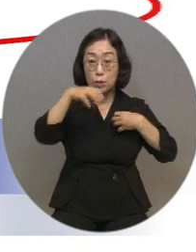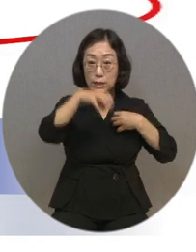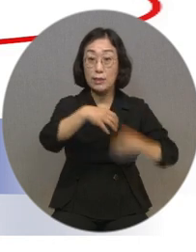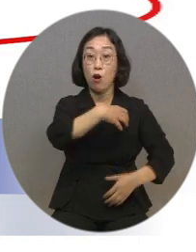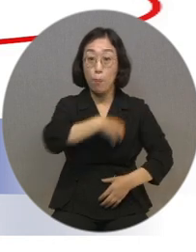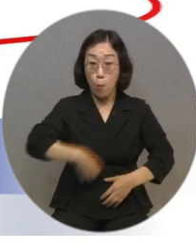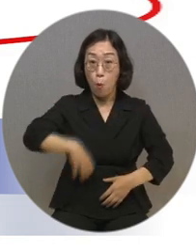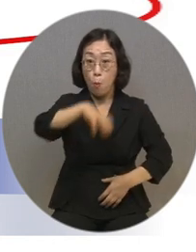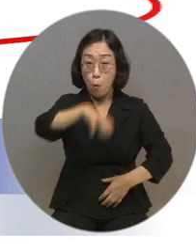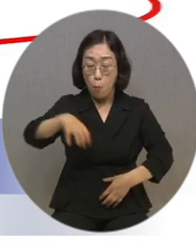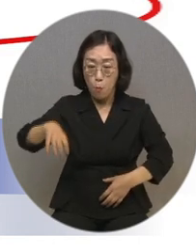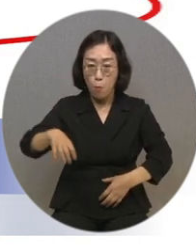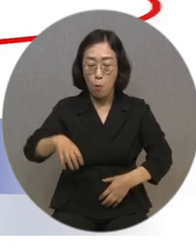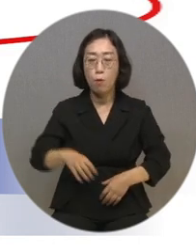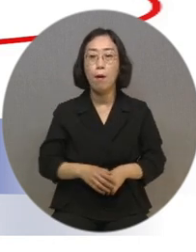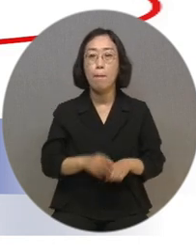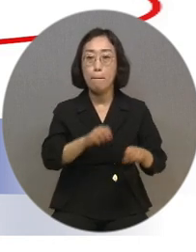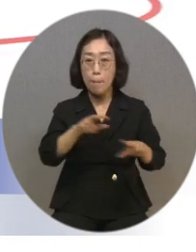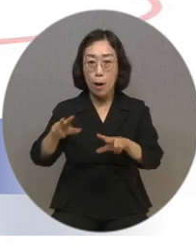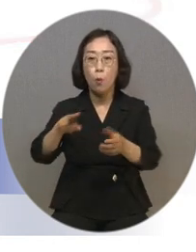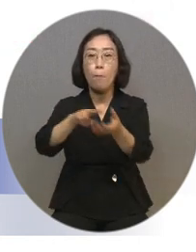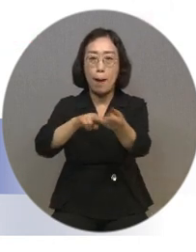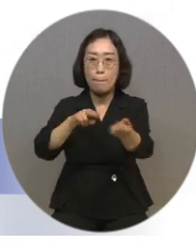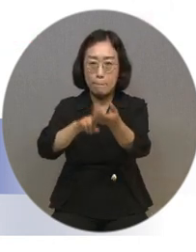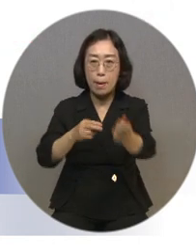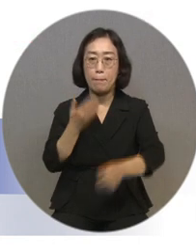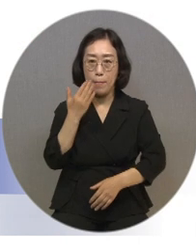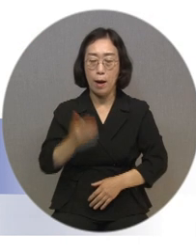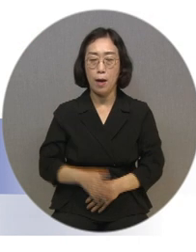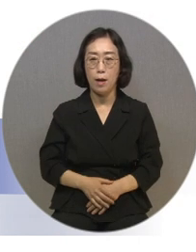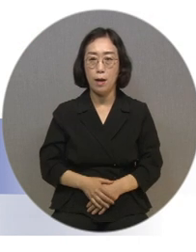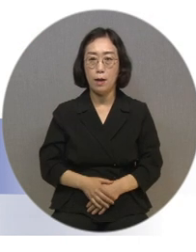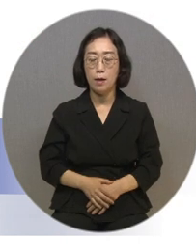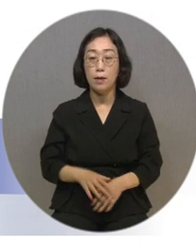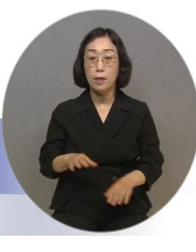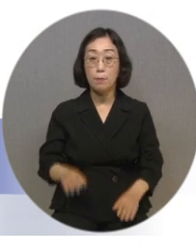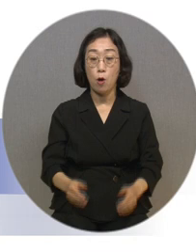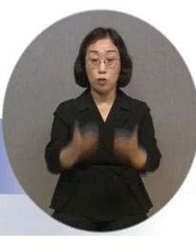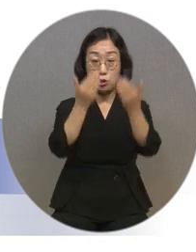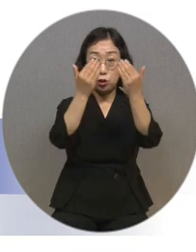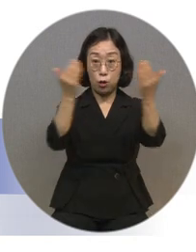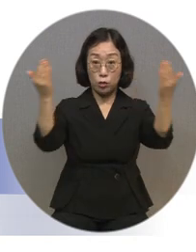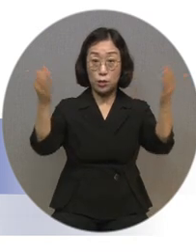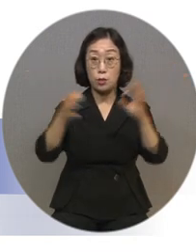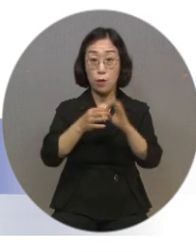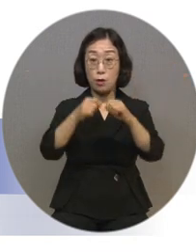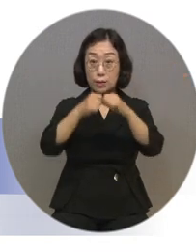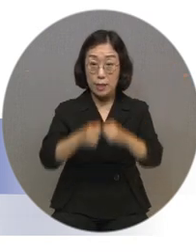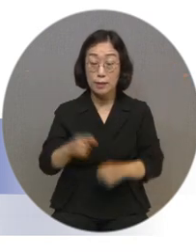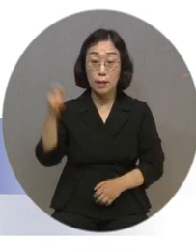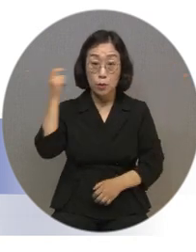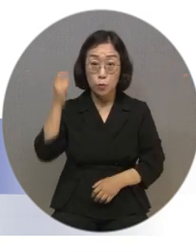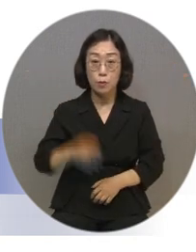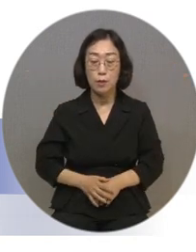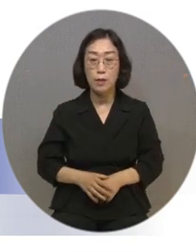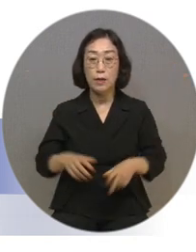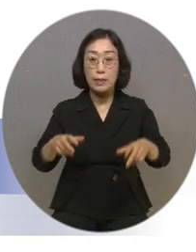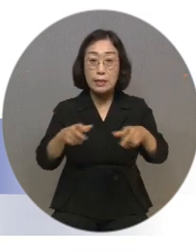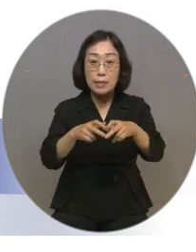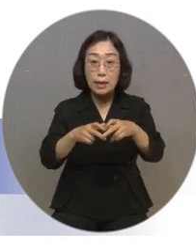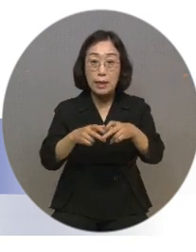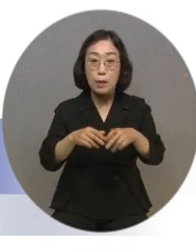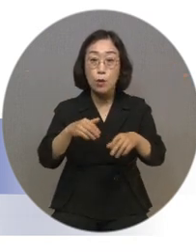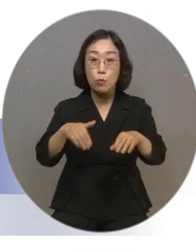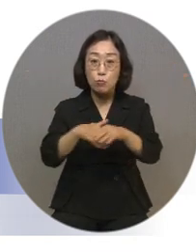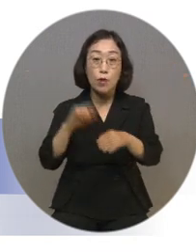공공 기간의 현장 판매로 이루질 예정입니다 한편 이번 전시에 관련 자세한 내용은 한국 장애인 문화 예술원